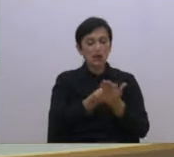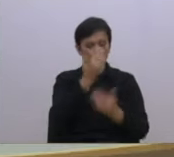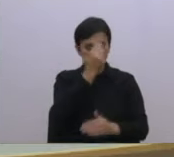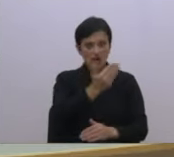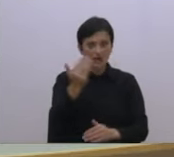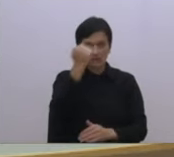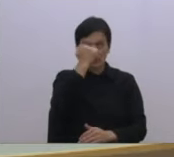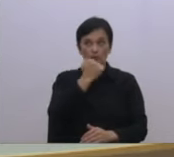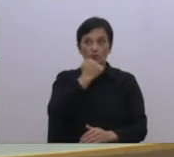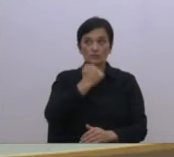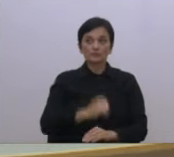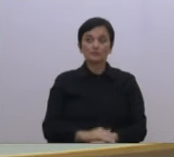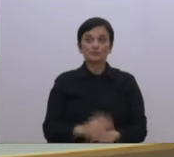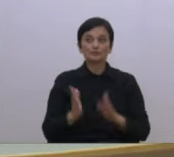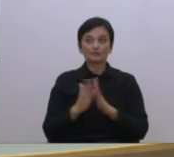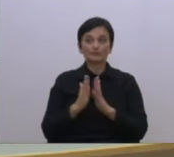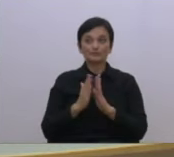მადლობა.